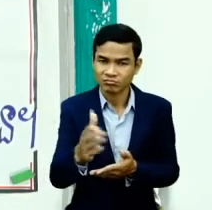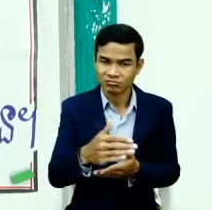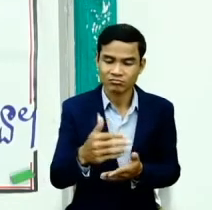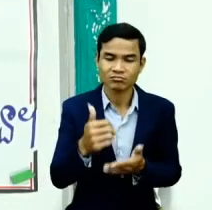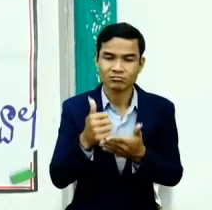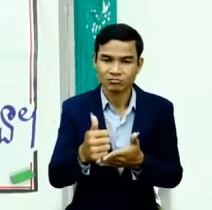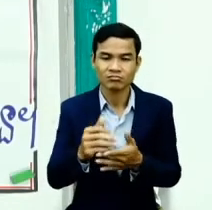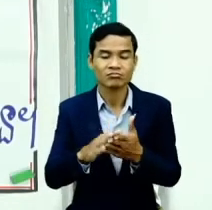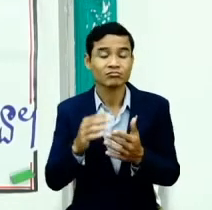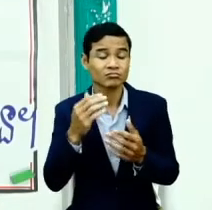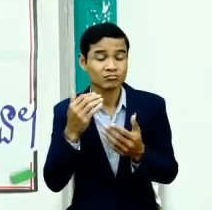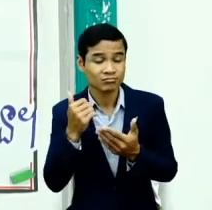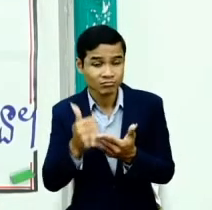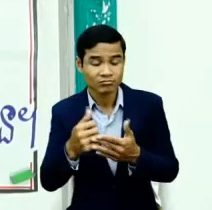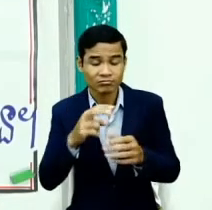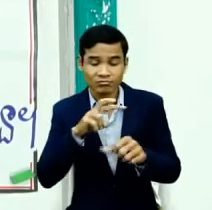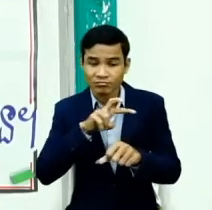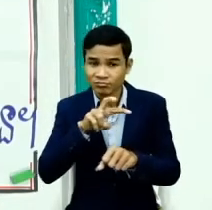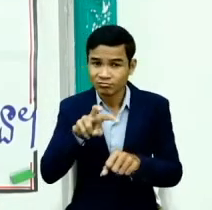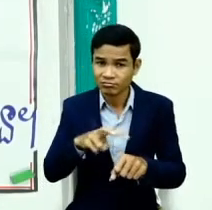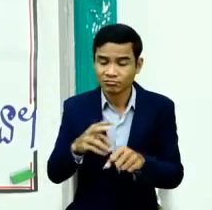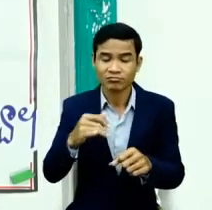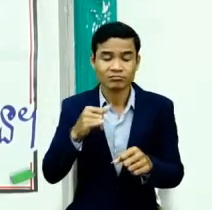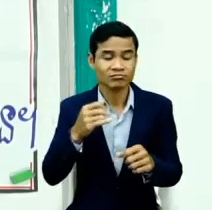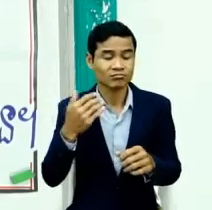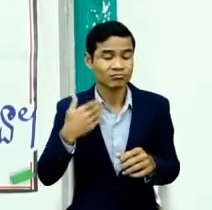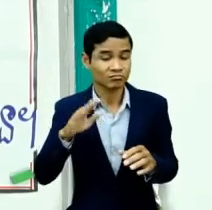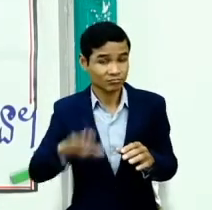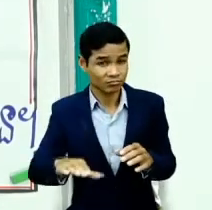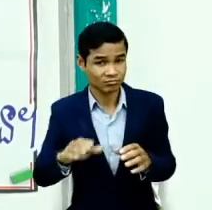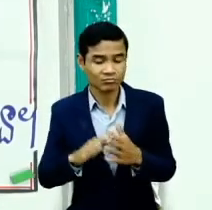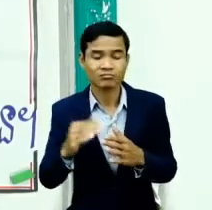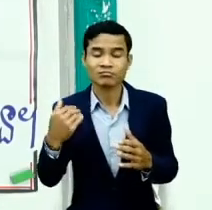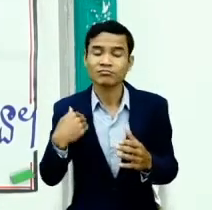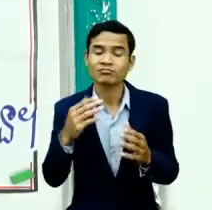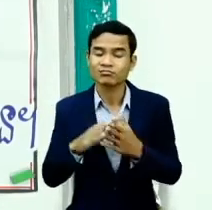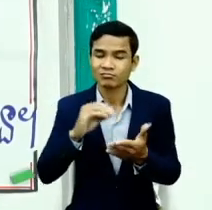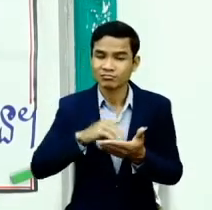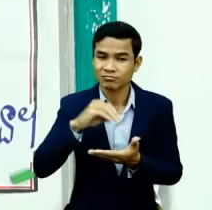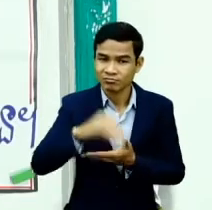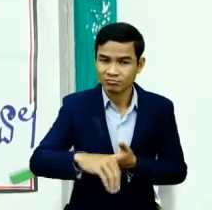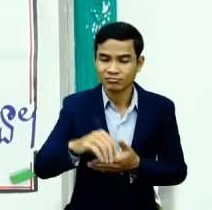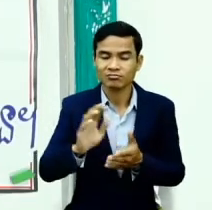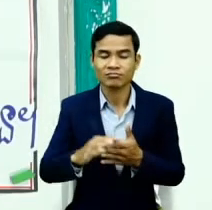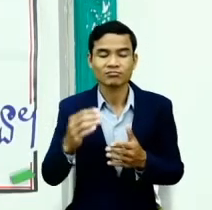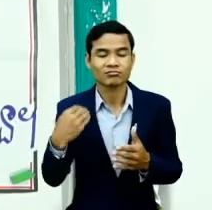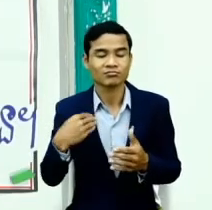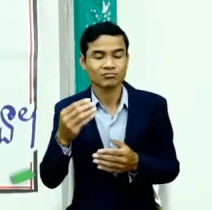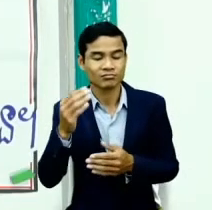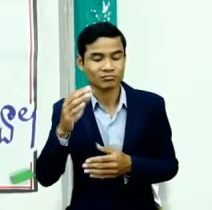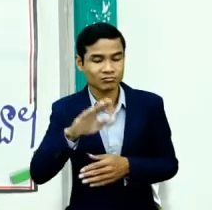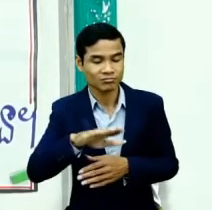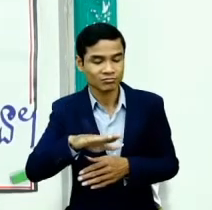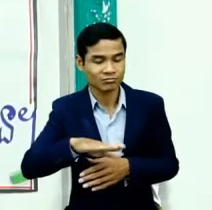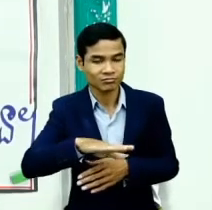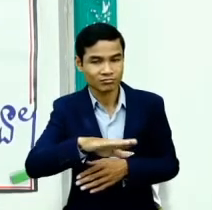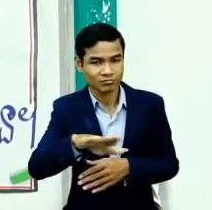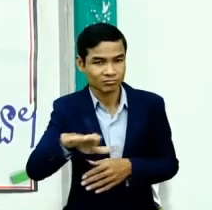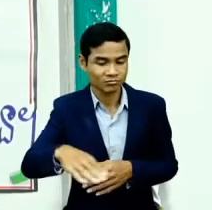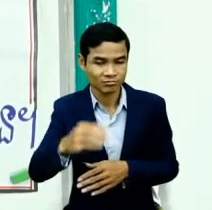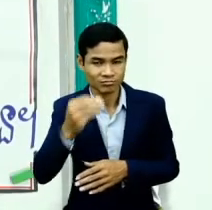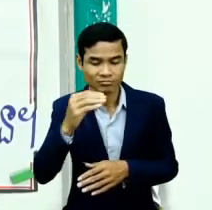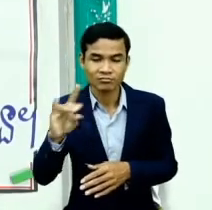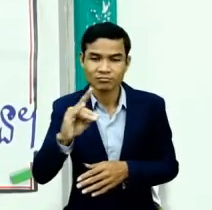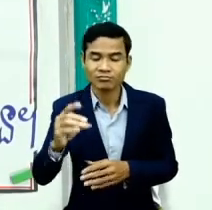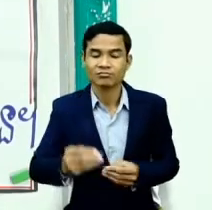mở ôn hay con ta tiếp chui đam đầm năm đôi chị ốt đai rồi cô ao chầm này sát cha rồi cô miên ca nghe cho đang